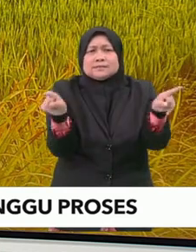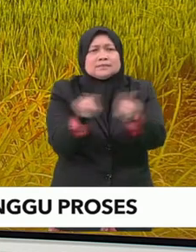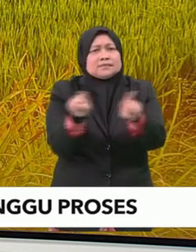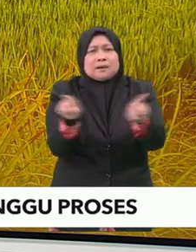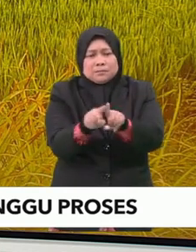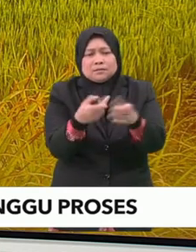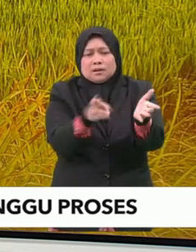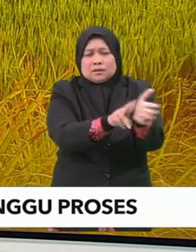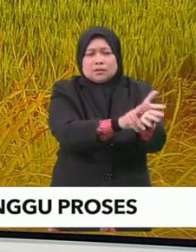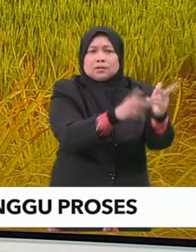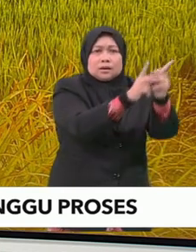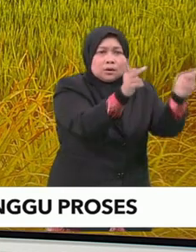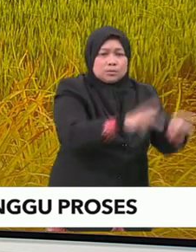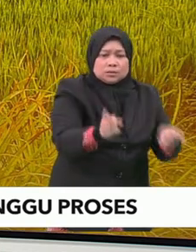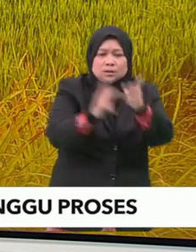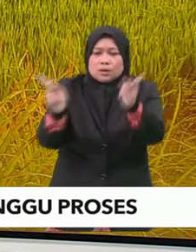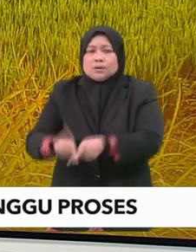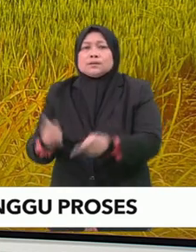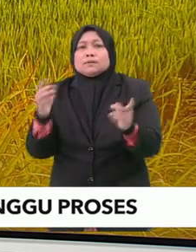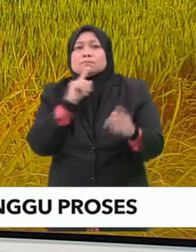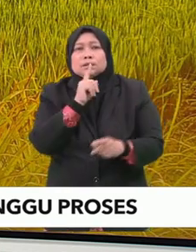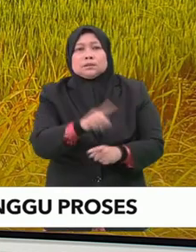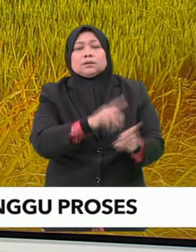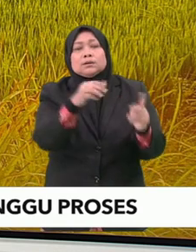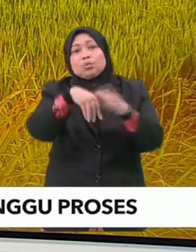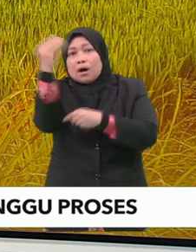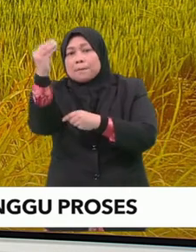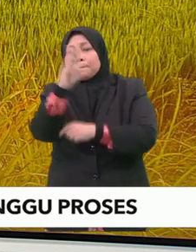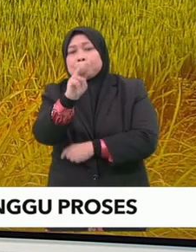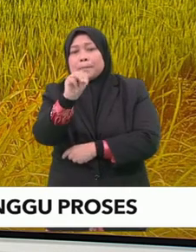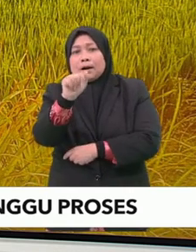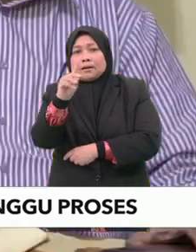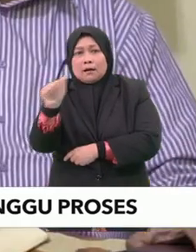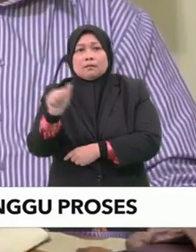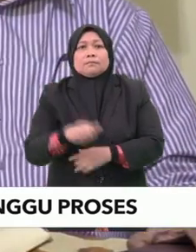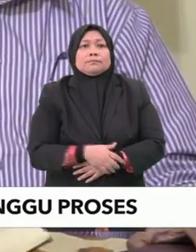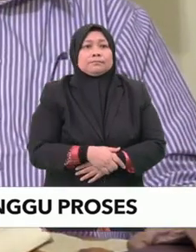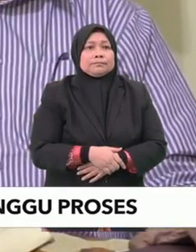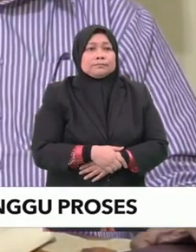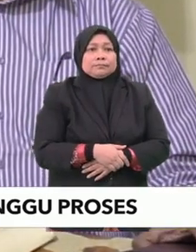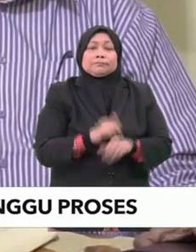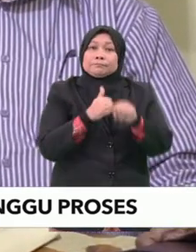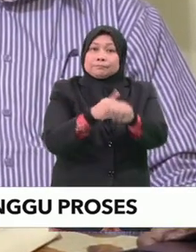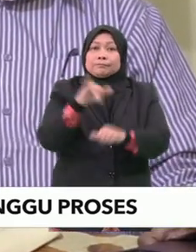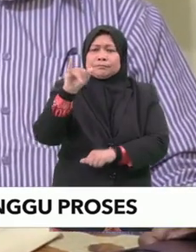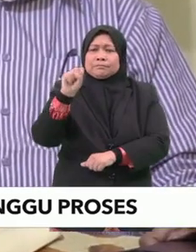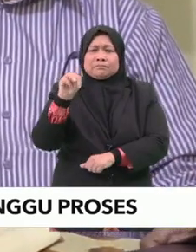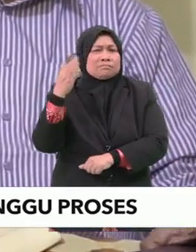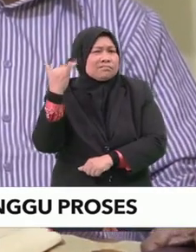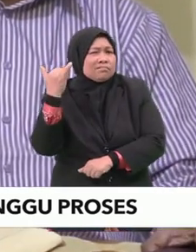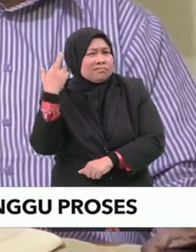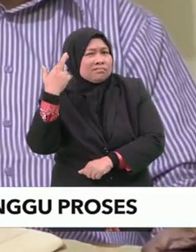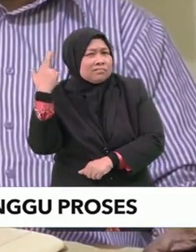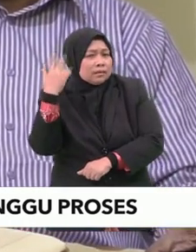turut direkodkan bagi kawasan-kawasan yang berada di luar Mada menurut Ismail antara faktor utama masalah